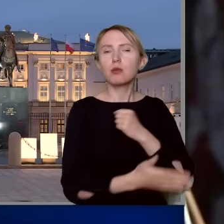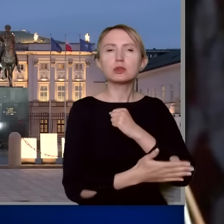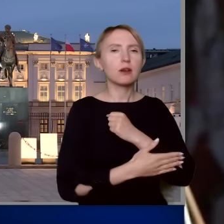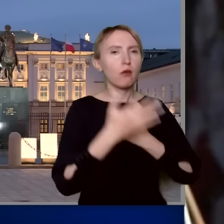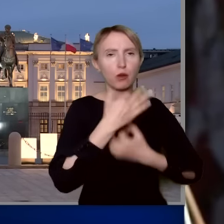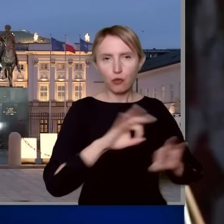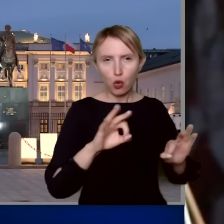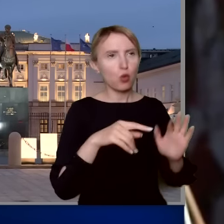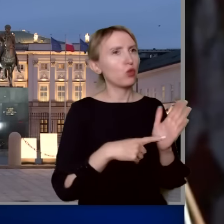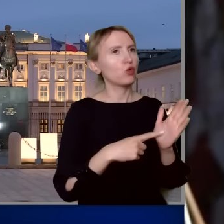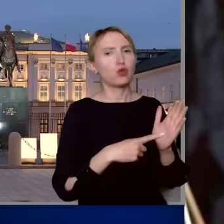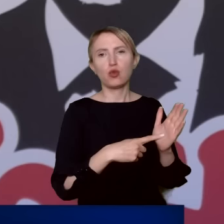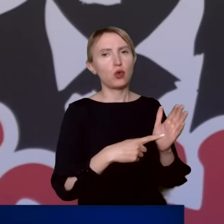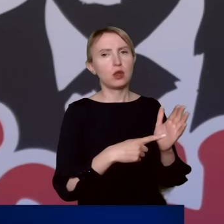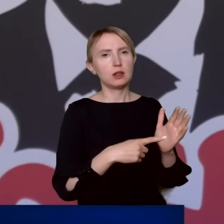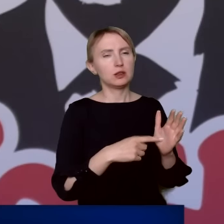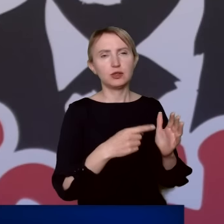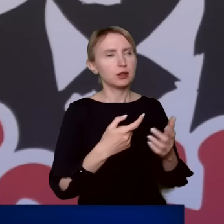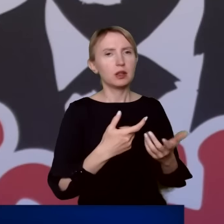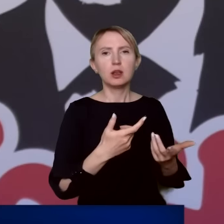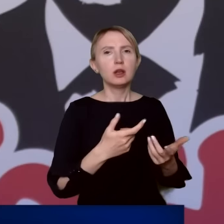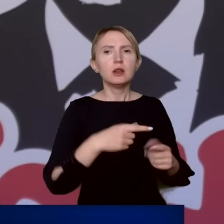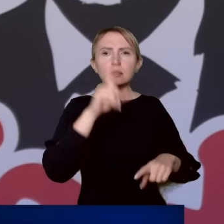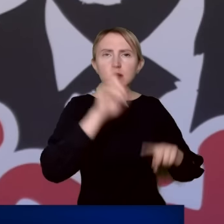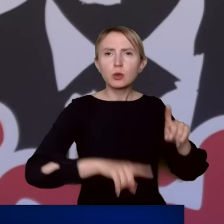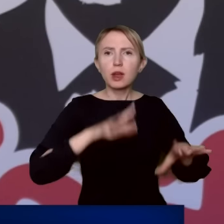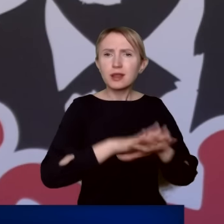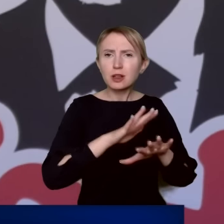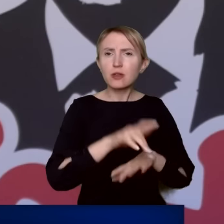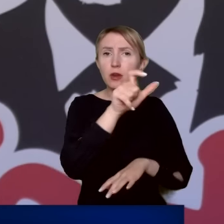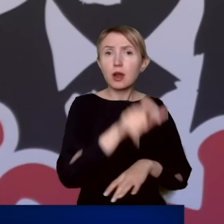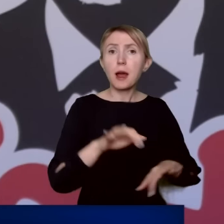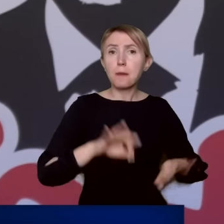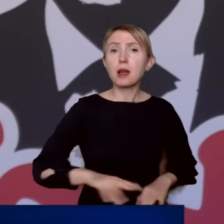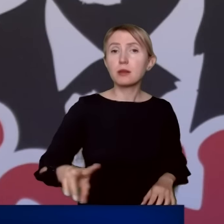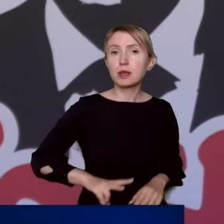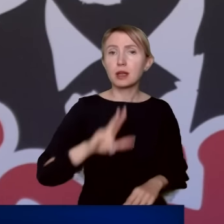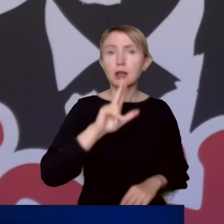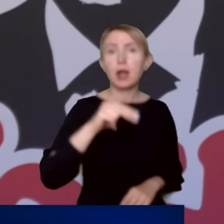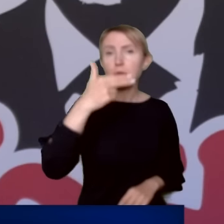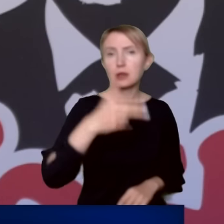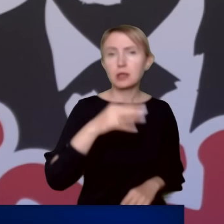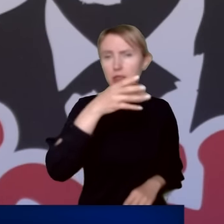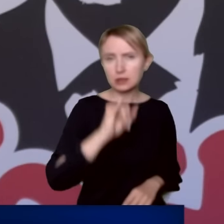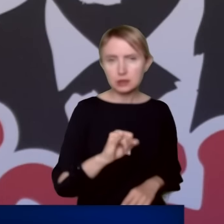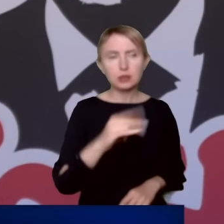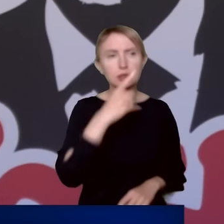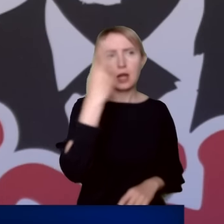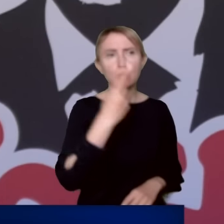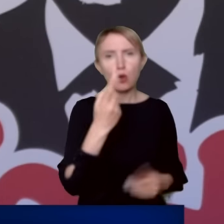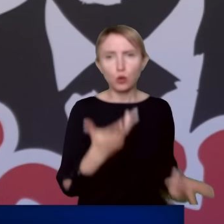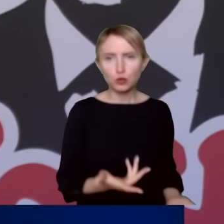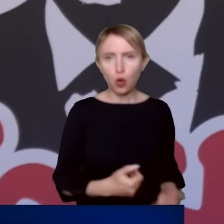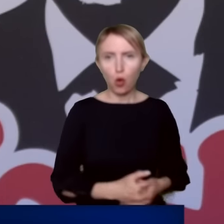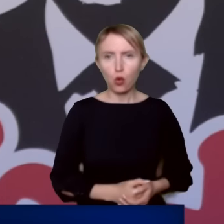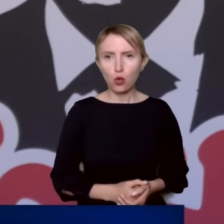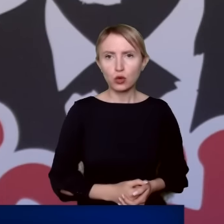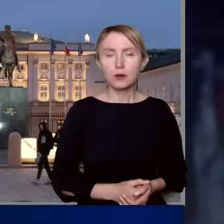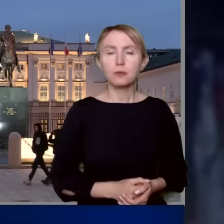jest nieludzkie, niehumanitarne traktowanie. Życie pana ministra Kamińskiego, jak słyszymy, jest zagrożone.